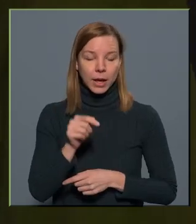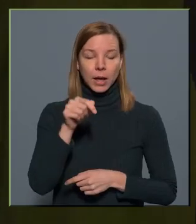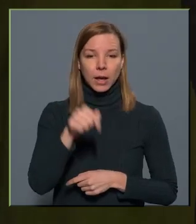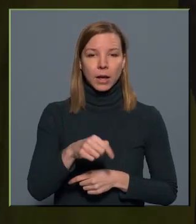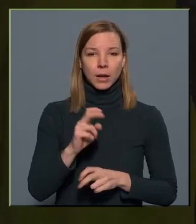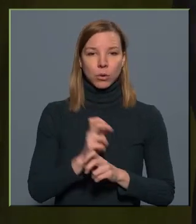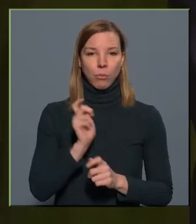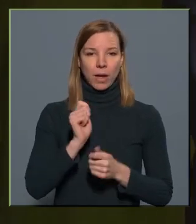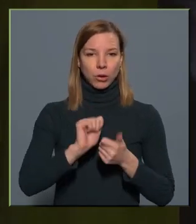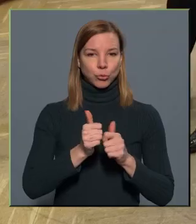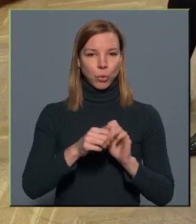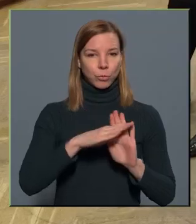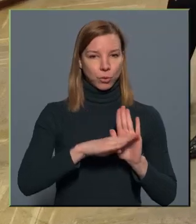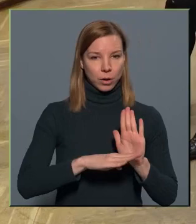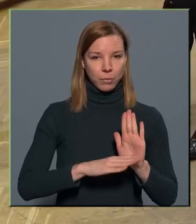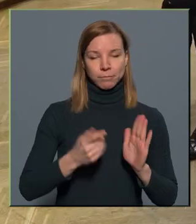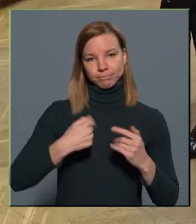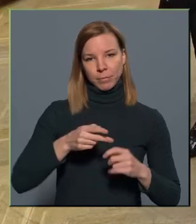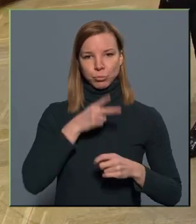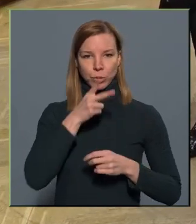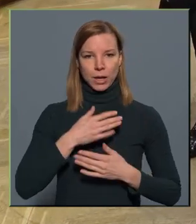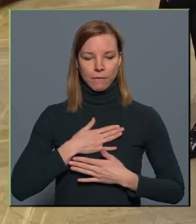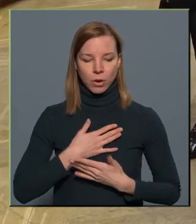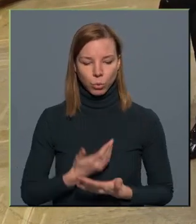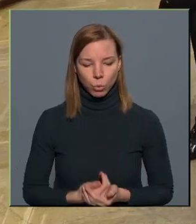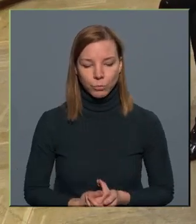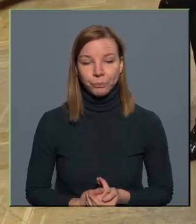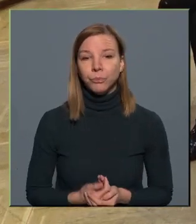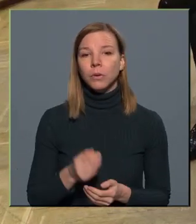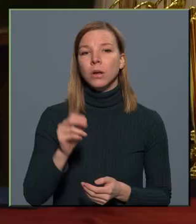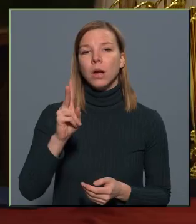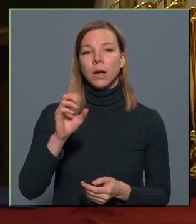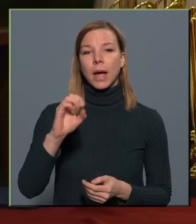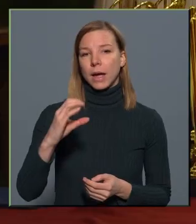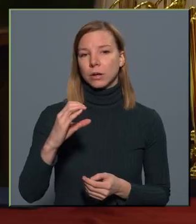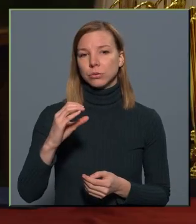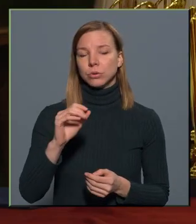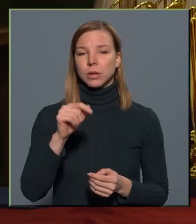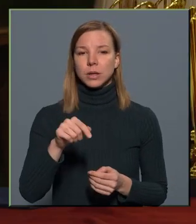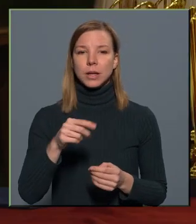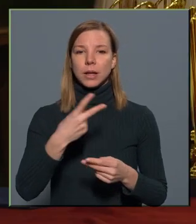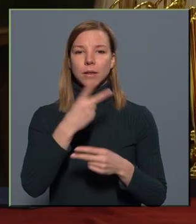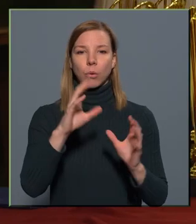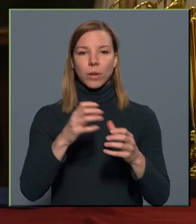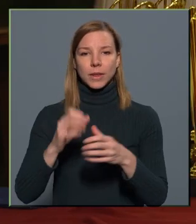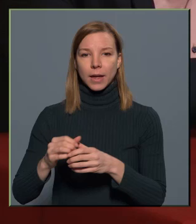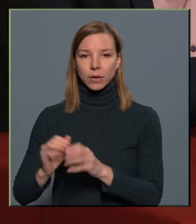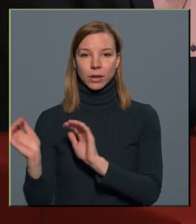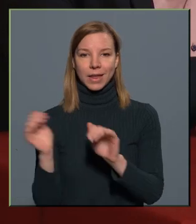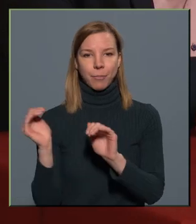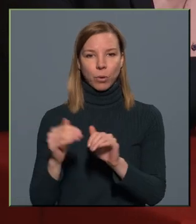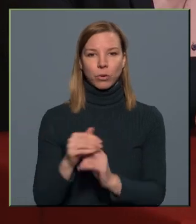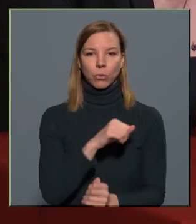ilyen támogatónk van. A KSC szakosztályainak fontos támogatója Kőbánya önkormányzata. A testületet